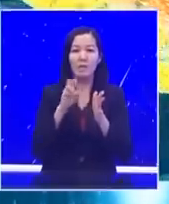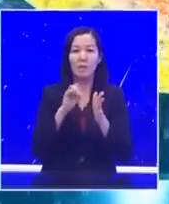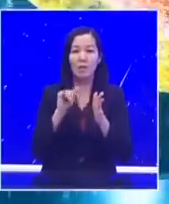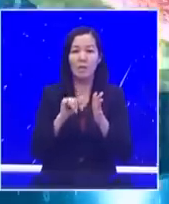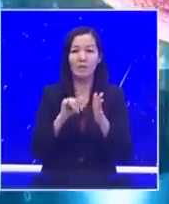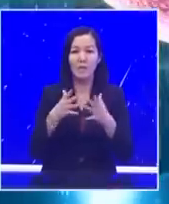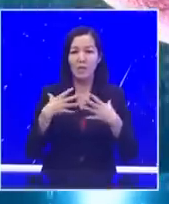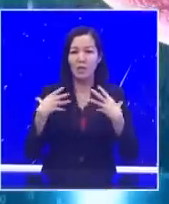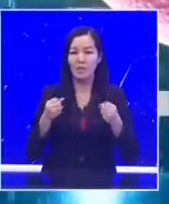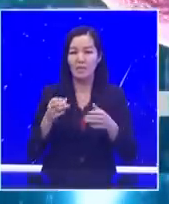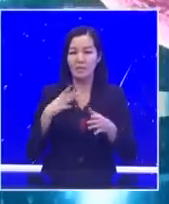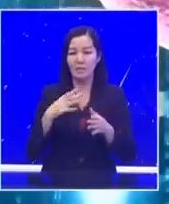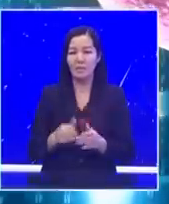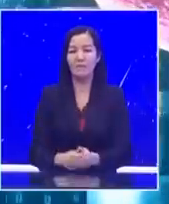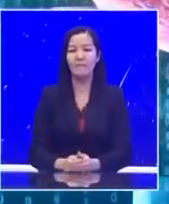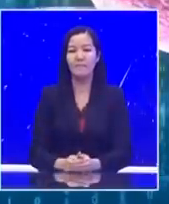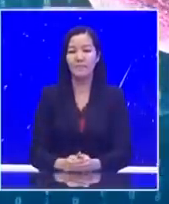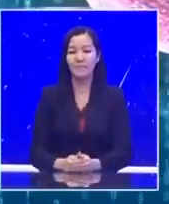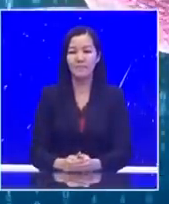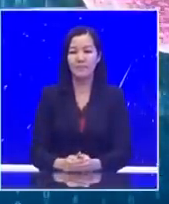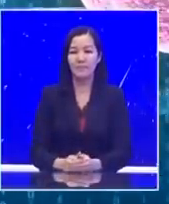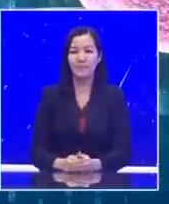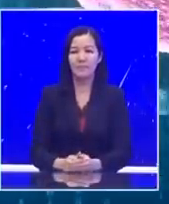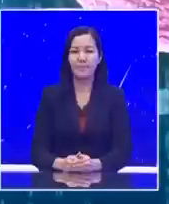26 науқас жазылып шыққан.